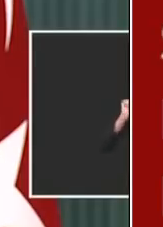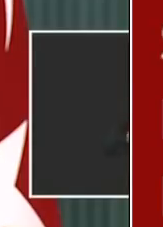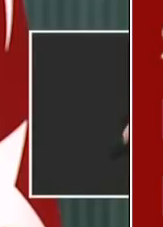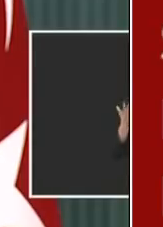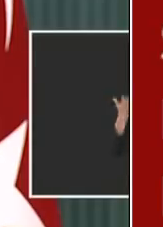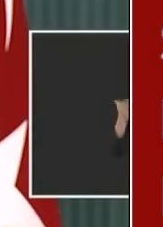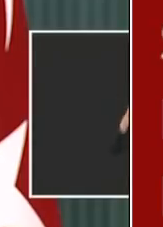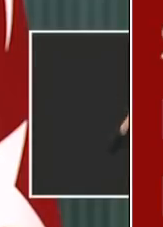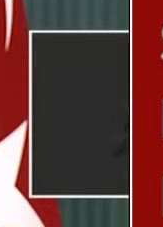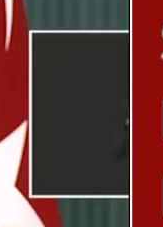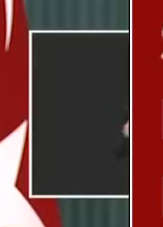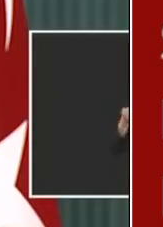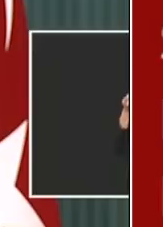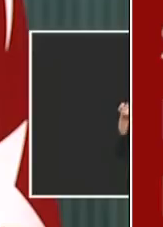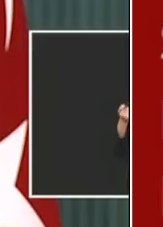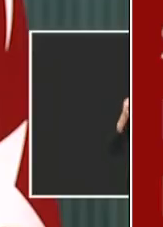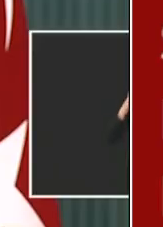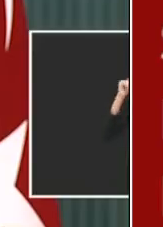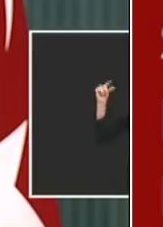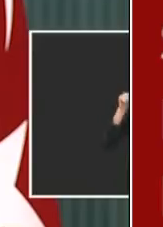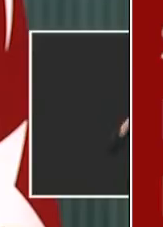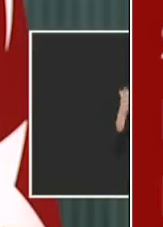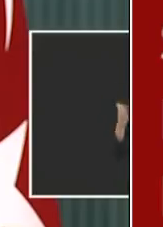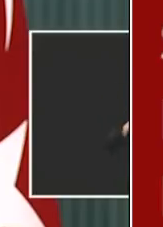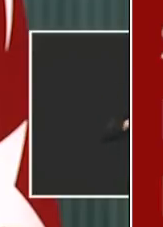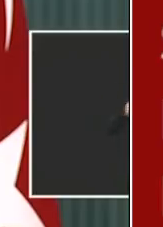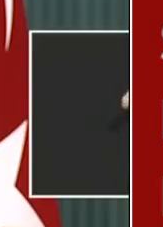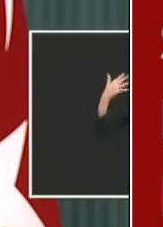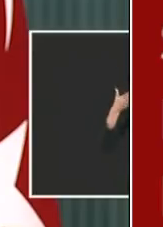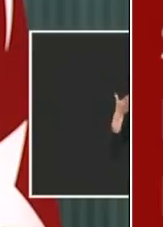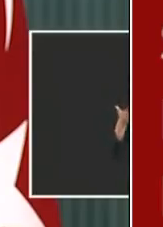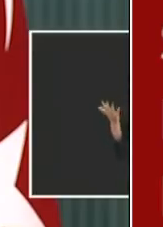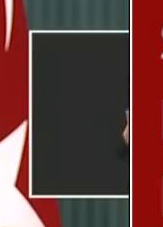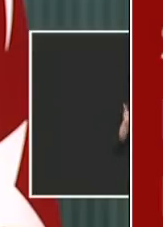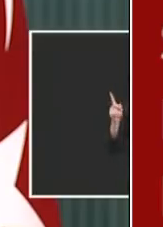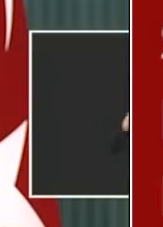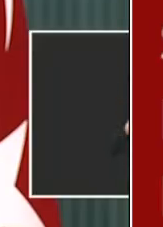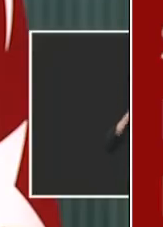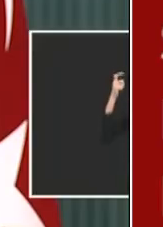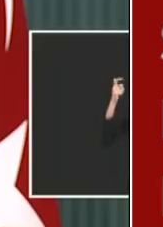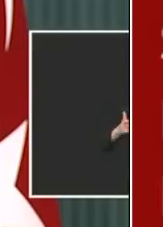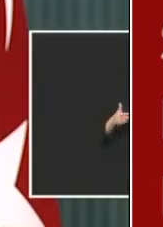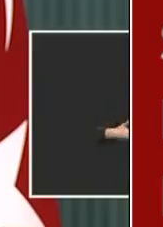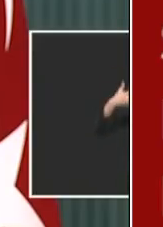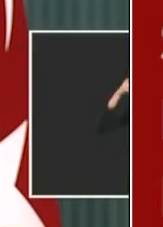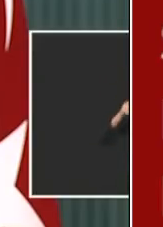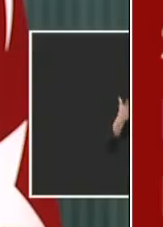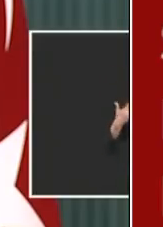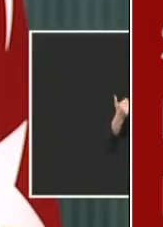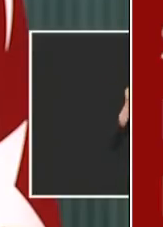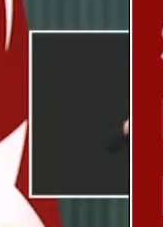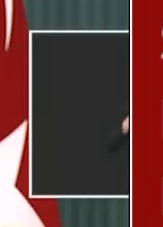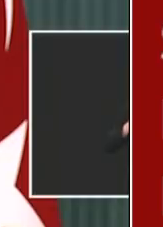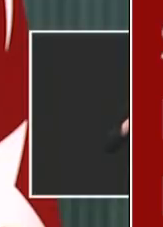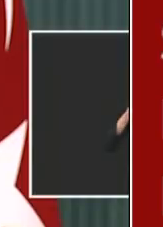bunca mesleki eğitim Kurumunu bunca hastaneyi bunca diye saraylarını bunca güvenlik